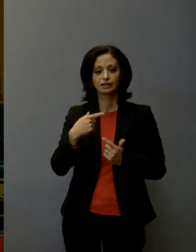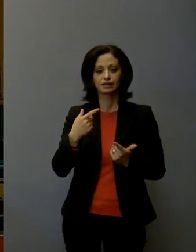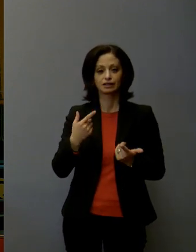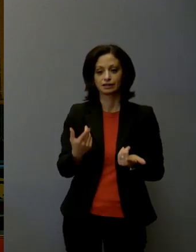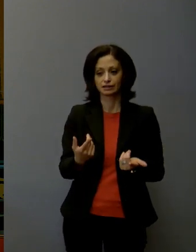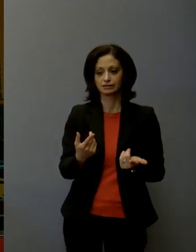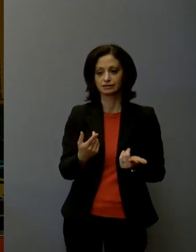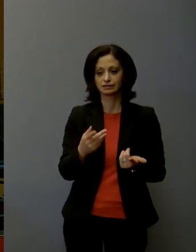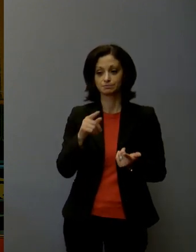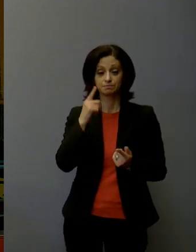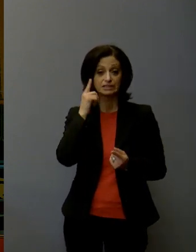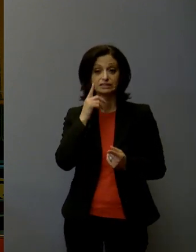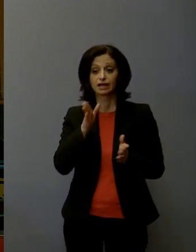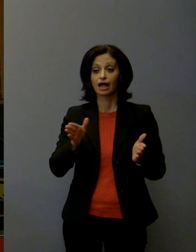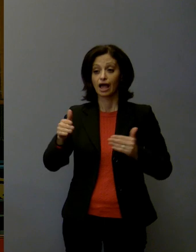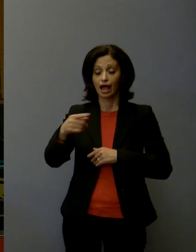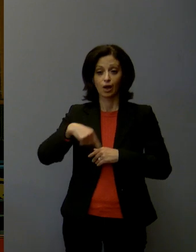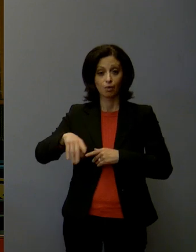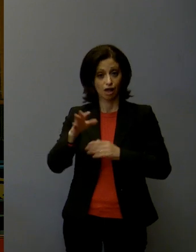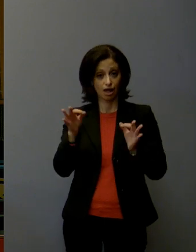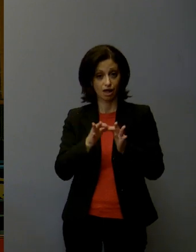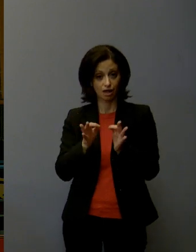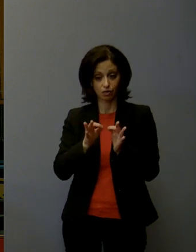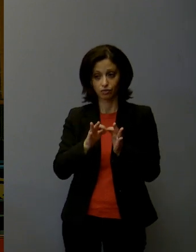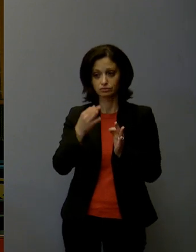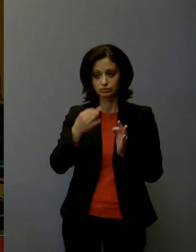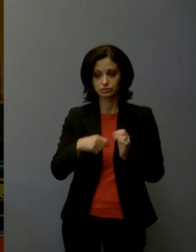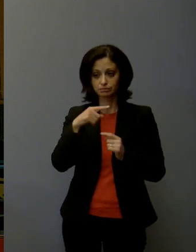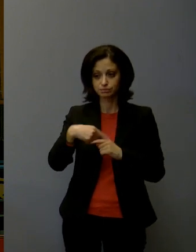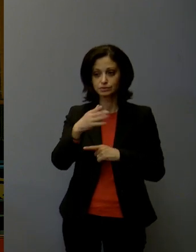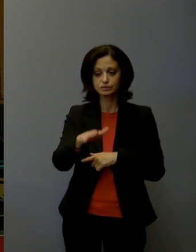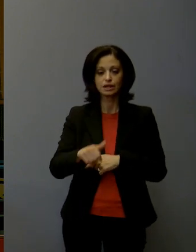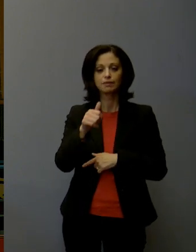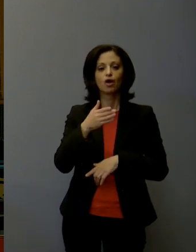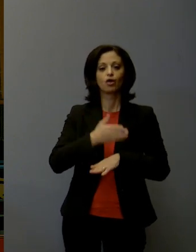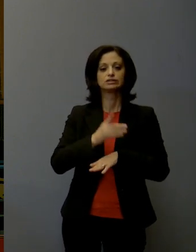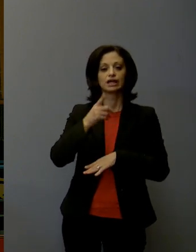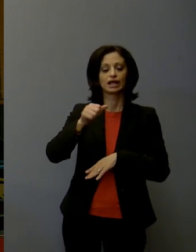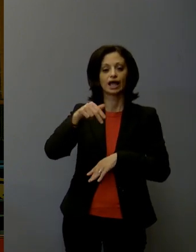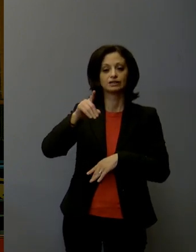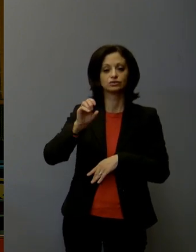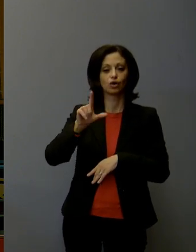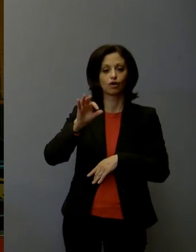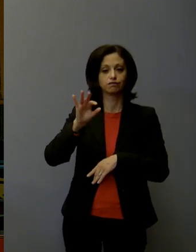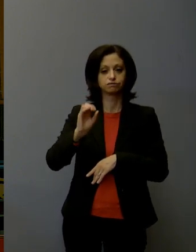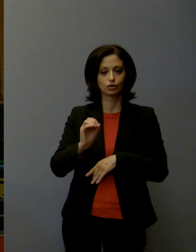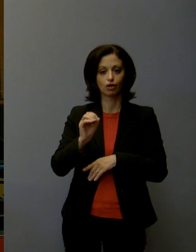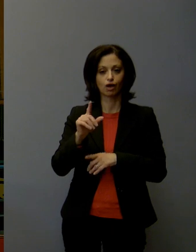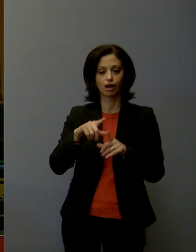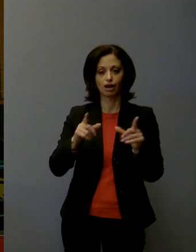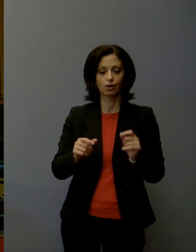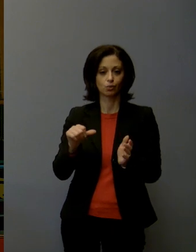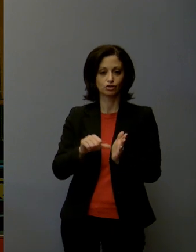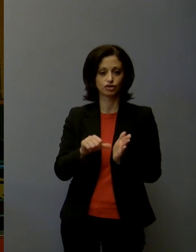col consenso dell'aula naturalmente richiamerò anche il consigliere Gandolfo della Liguria al centro